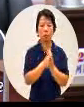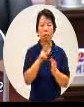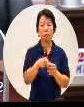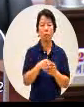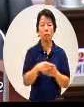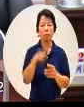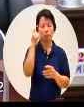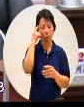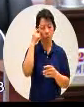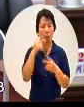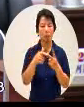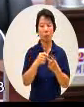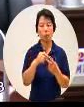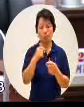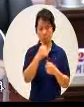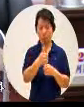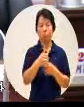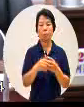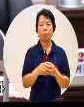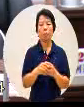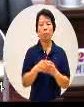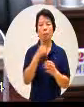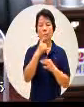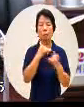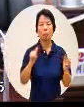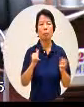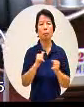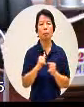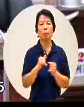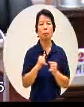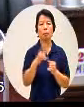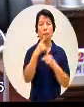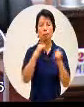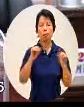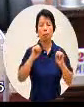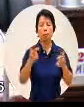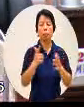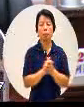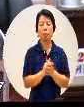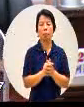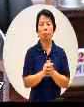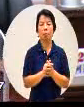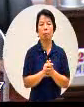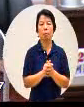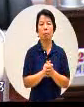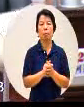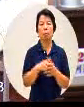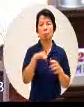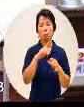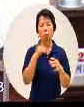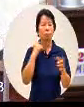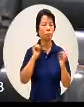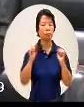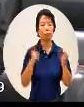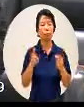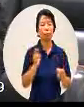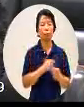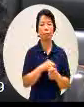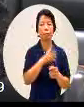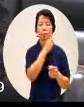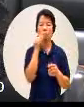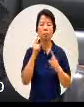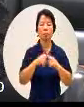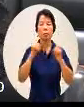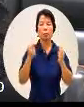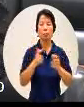理念都很好但是我們不是一般晃晃之輩我們是行政單位